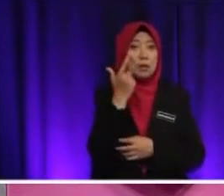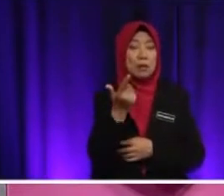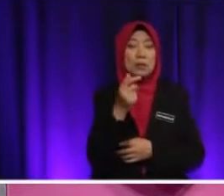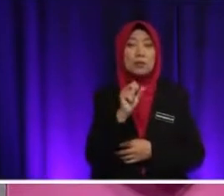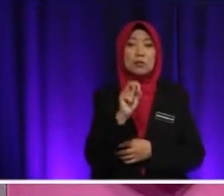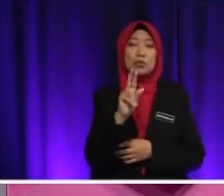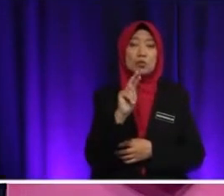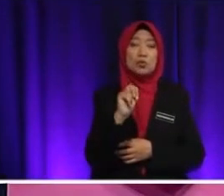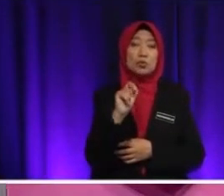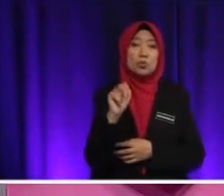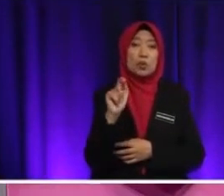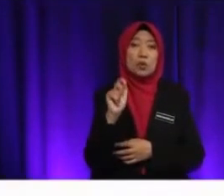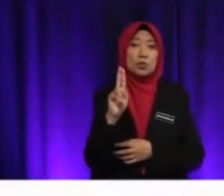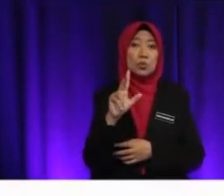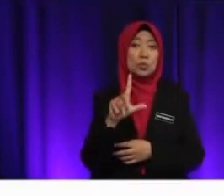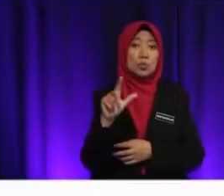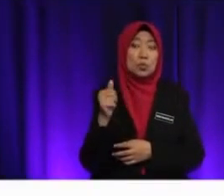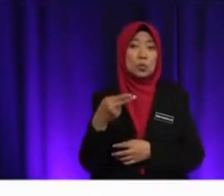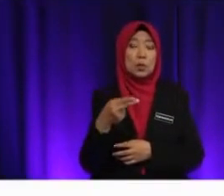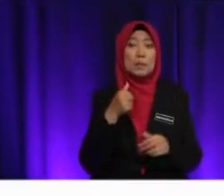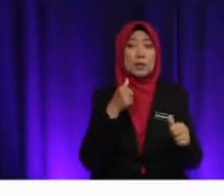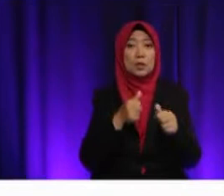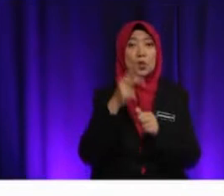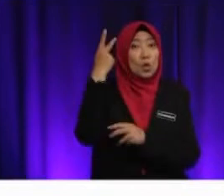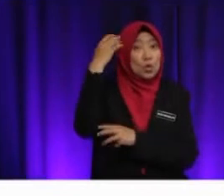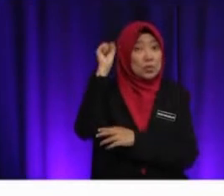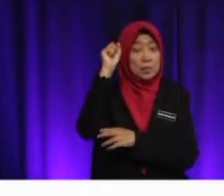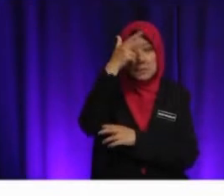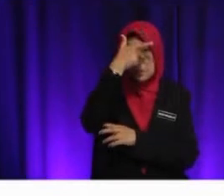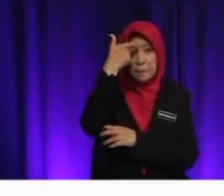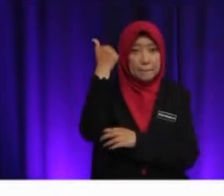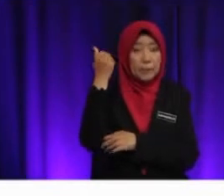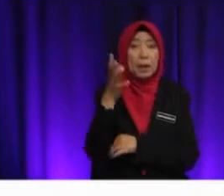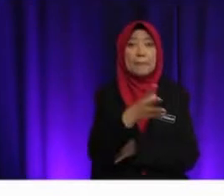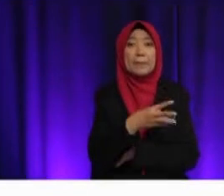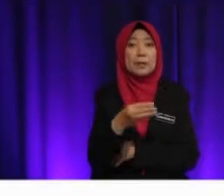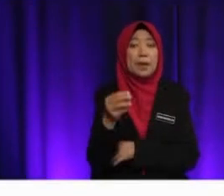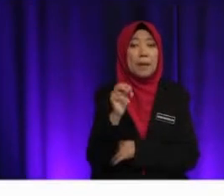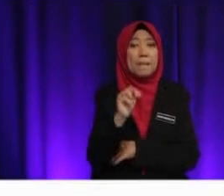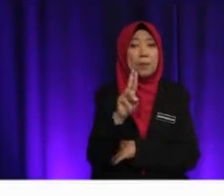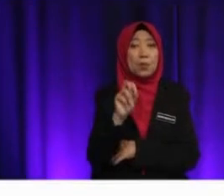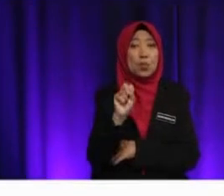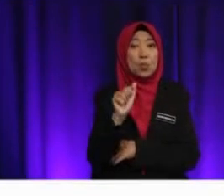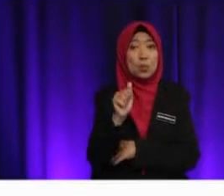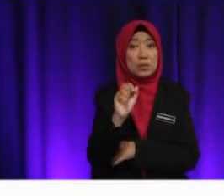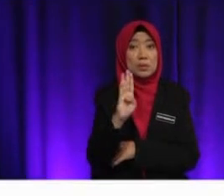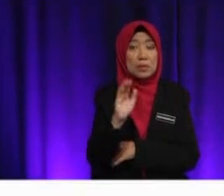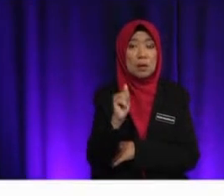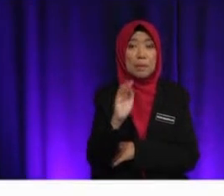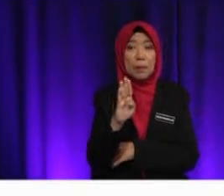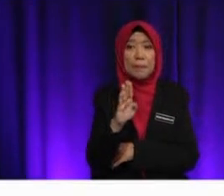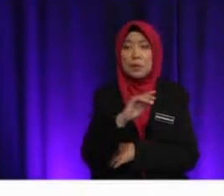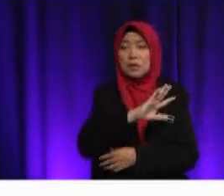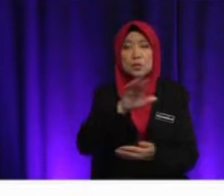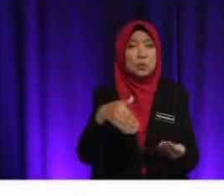Sunnatullah berasaskan kepada konsep sebab dan juga musabab. Ya. Yeah. Setiap berlaku pasti ada sebab.